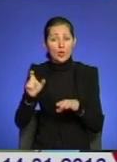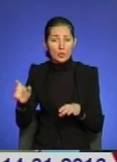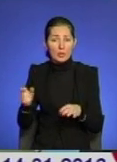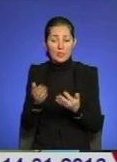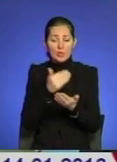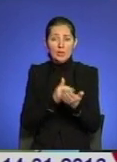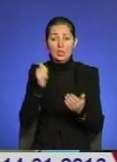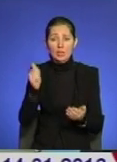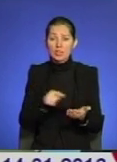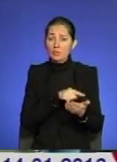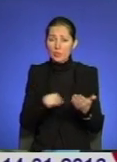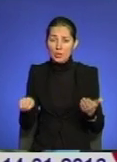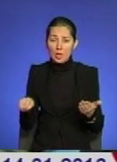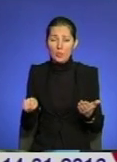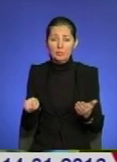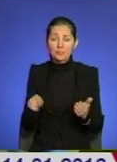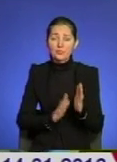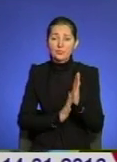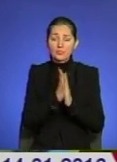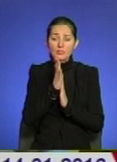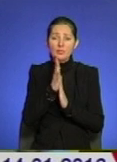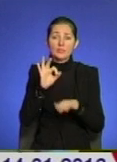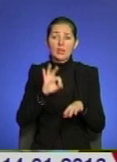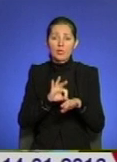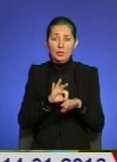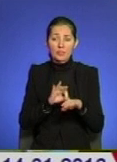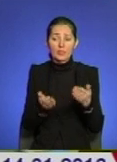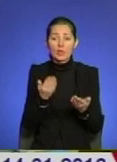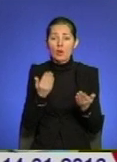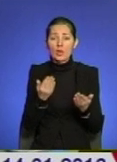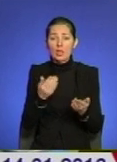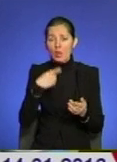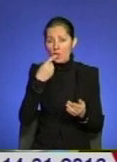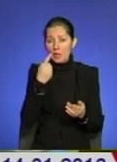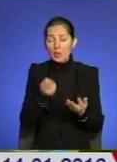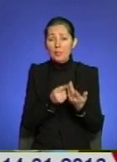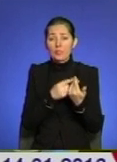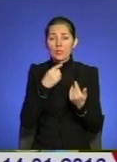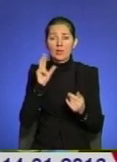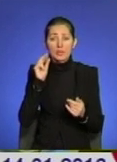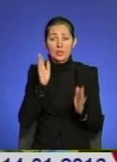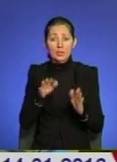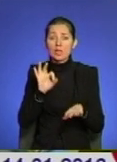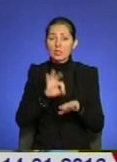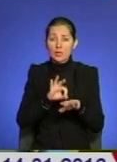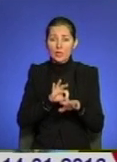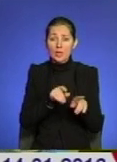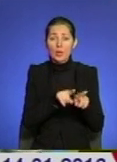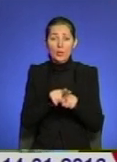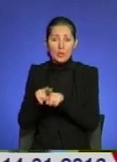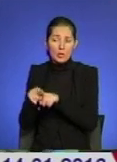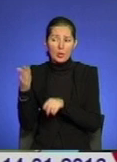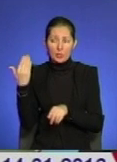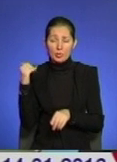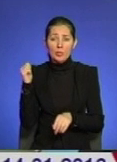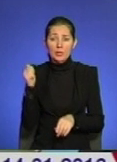ми відмічаємо певний ріст захворюваності. Якщо говорити мовою цифр, то кількість захворілих в порівнянні з